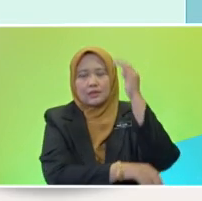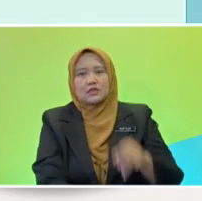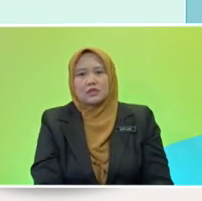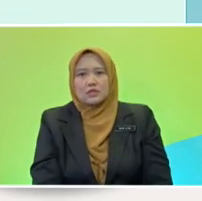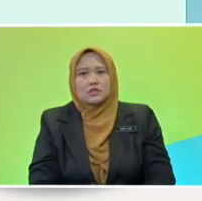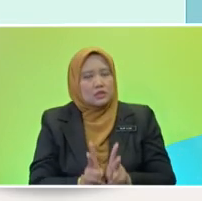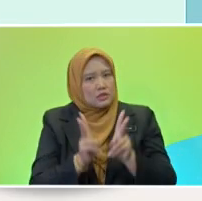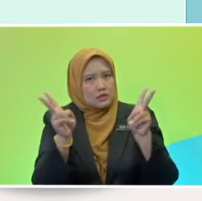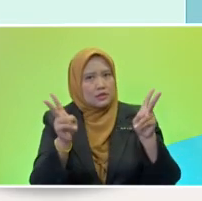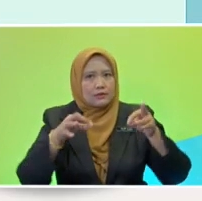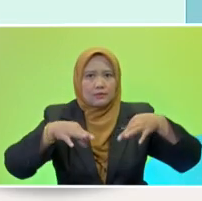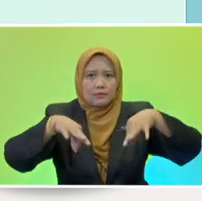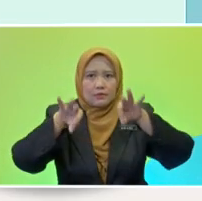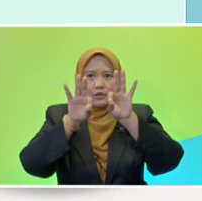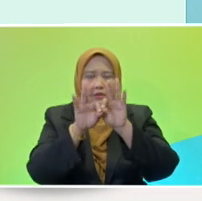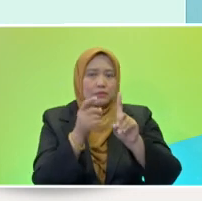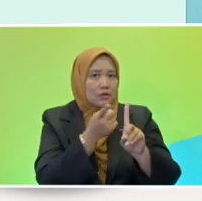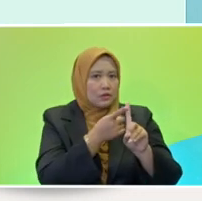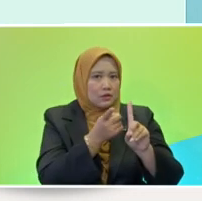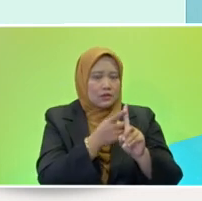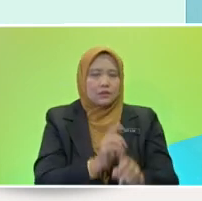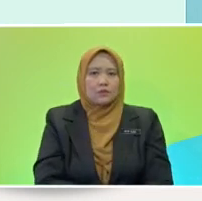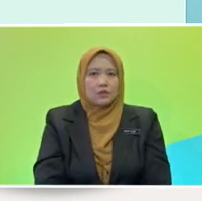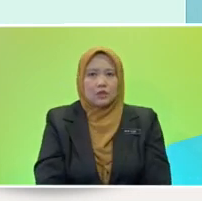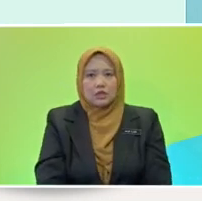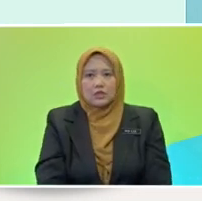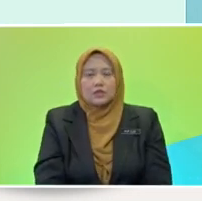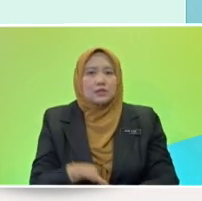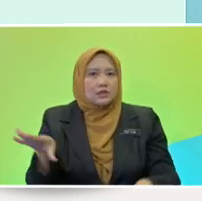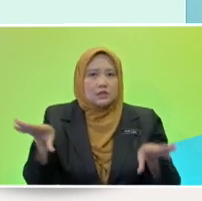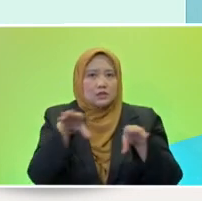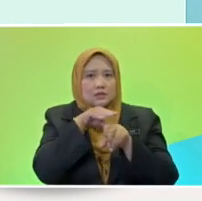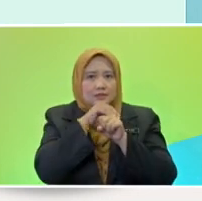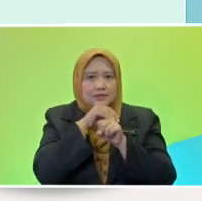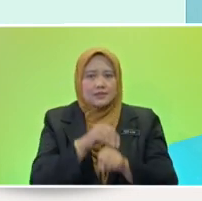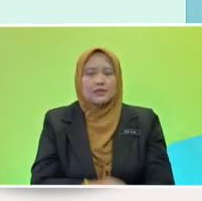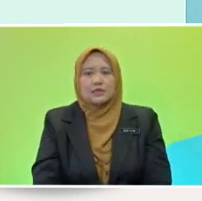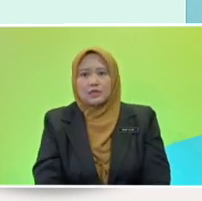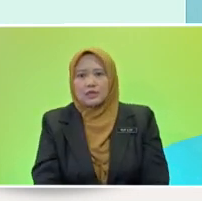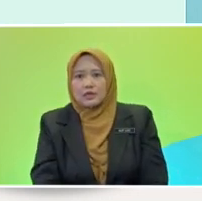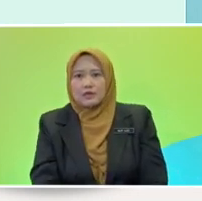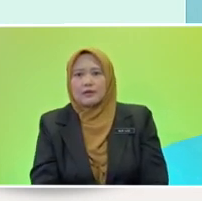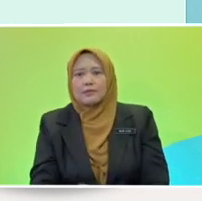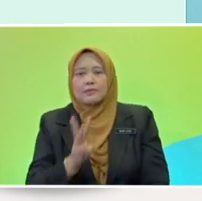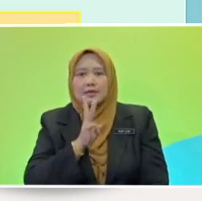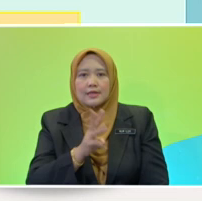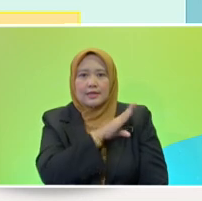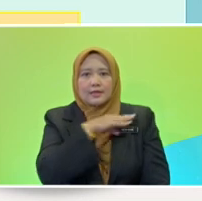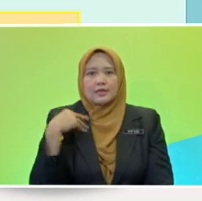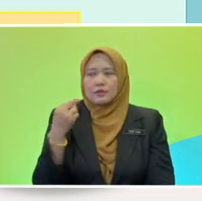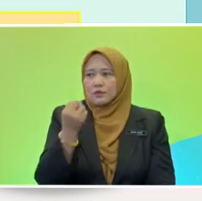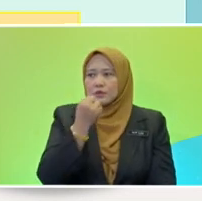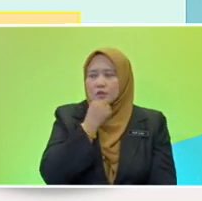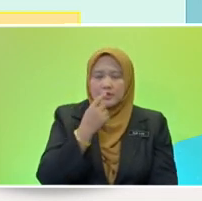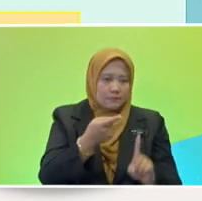itu fungsinya yang pertama menyerap air dan nutrien dari dalam tanah ataupun daripada tanah